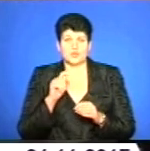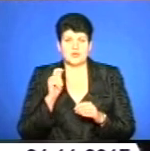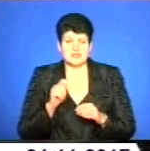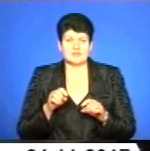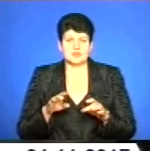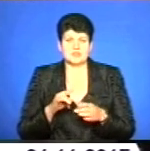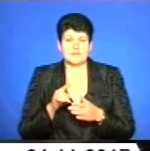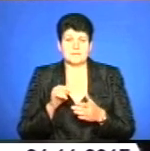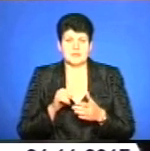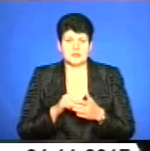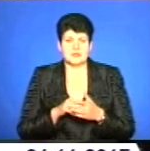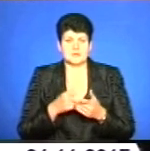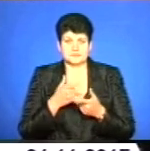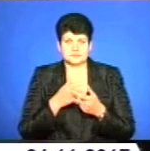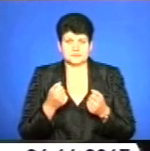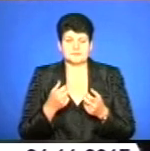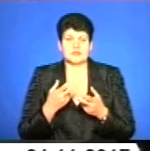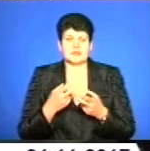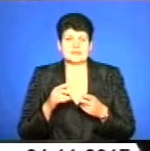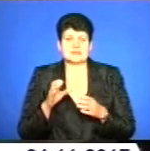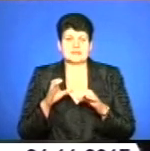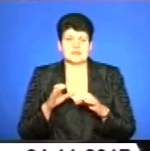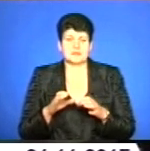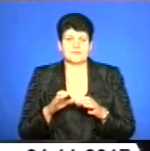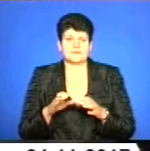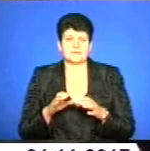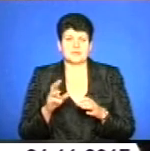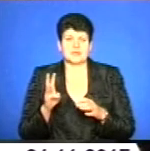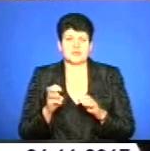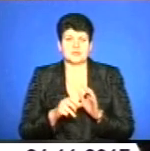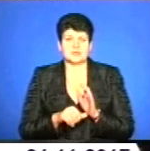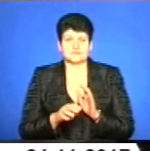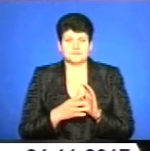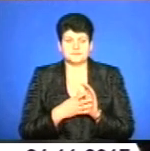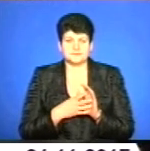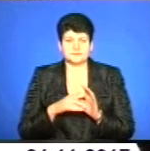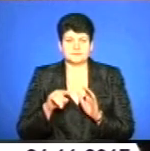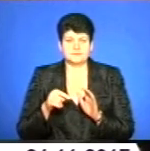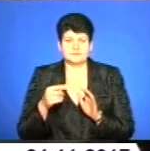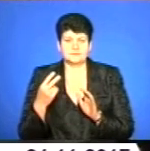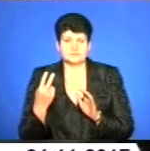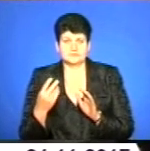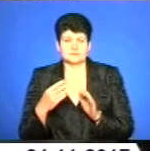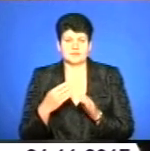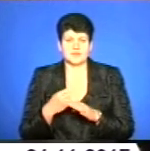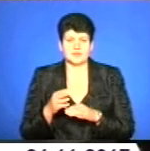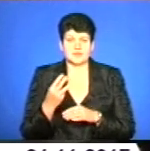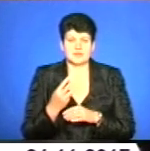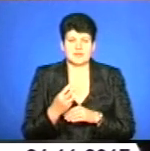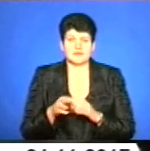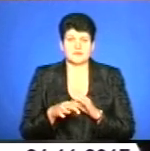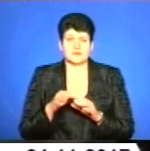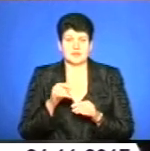щодо повідомлення її про підозру за статтею 369 значком 2 частина 3 та обрання